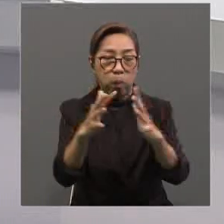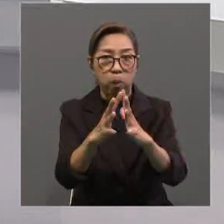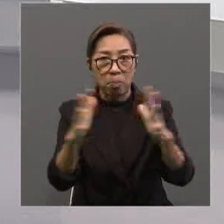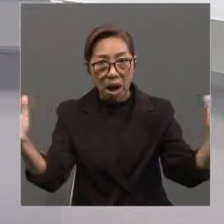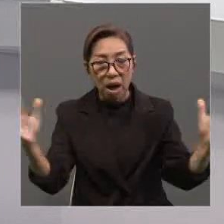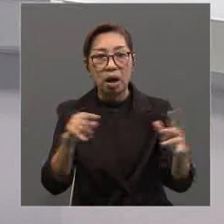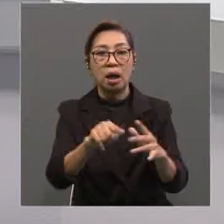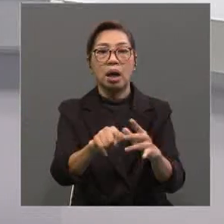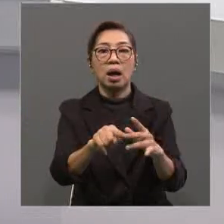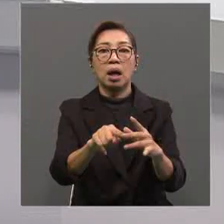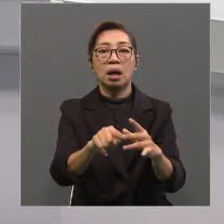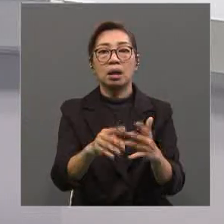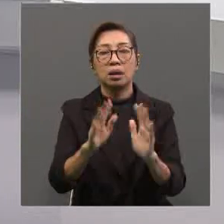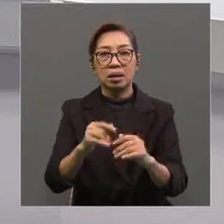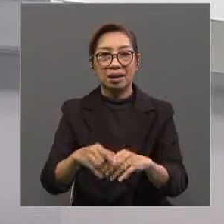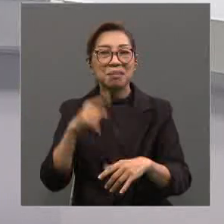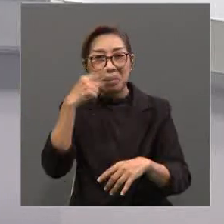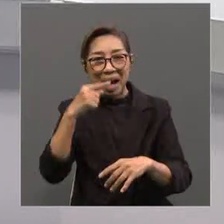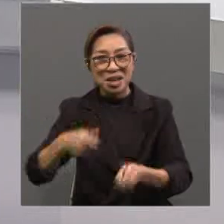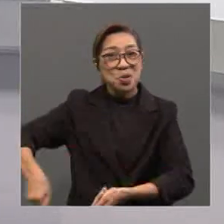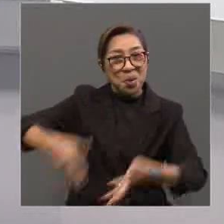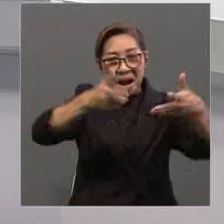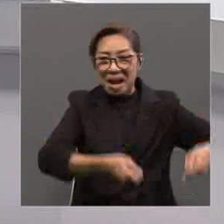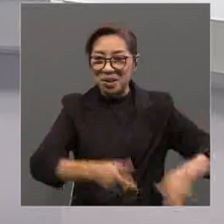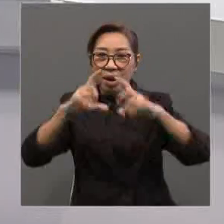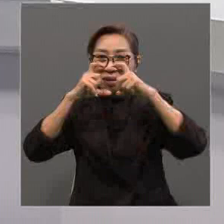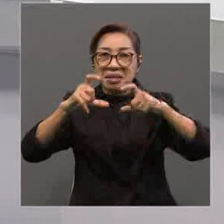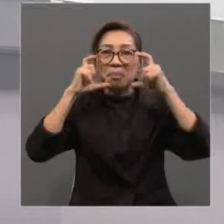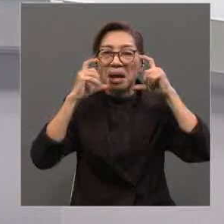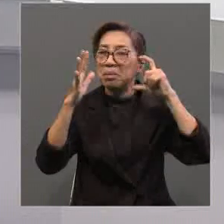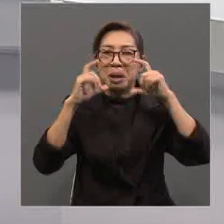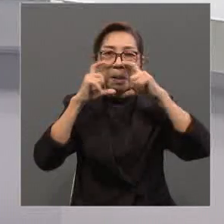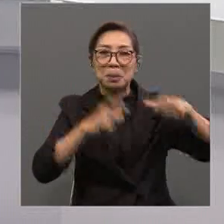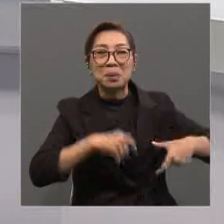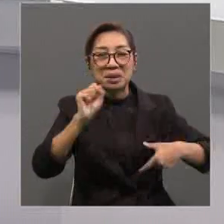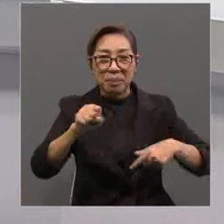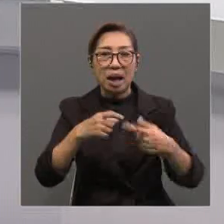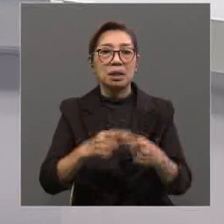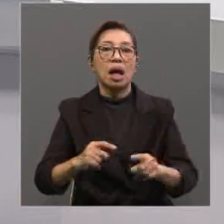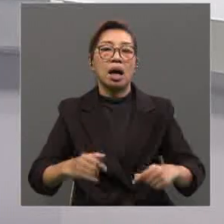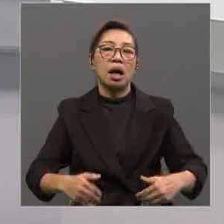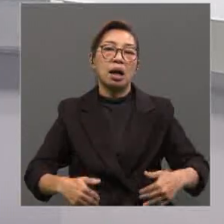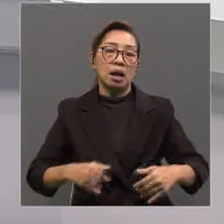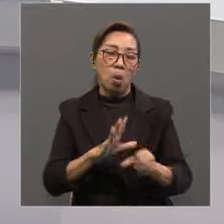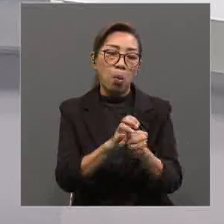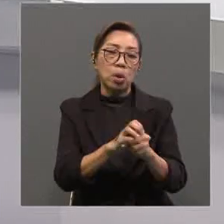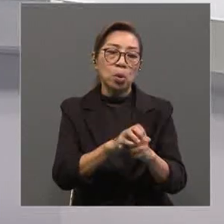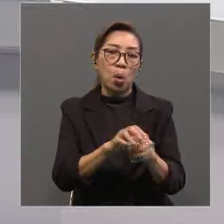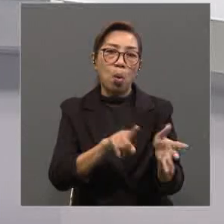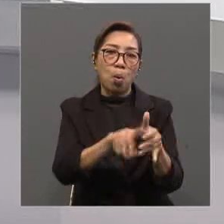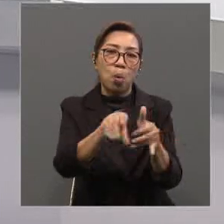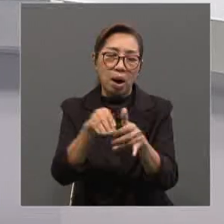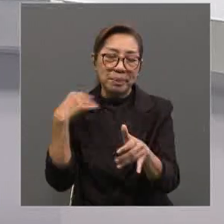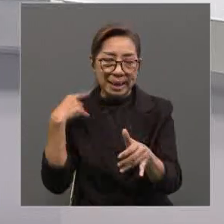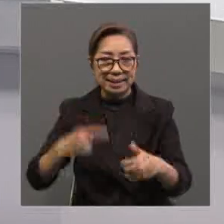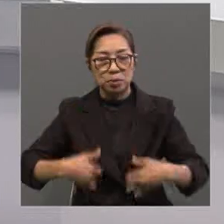สนุกสนานแล้วใครล่ะแหมจะเล่นน้ำไปและใส่แมสมันคงเป็นไปไม่ได้แต่เราก็ต้องมีชีวิตอยู่ต่อไปร่วมกับโควิดให้ได้นั่นแหละ ก็นั่นน่ะ